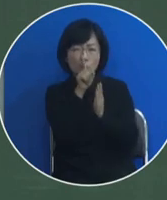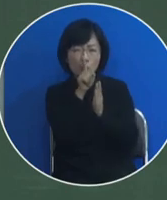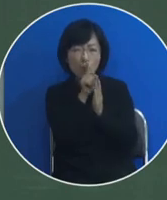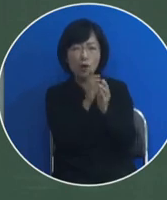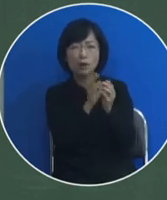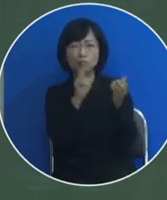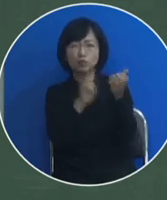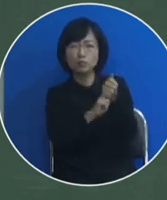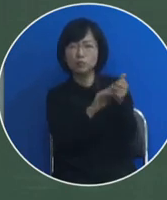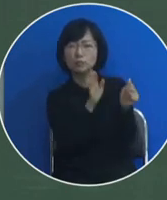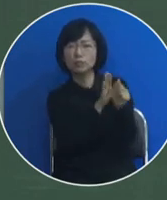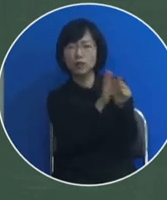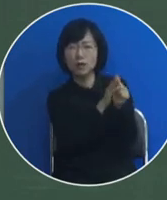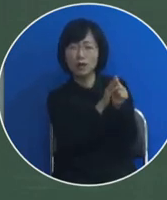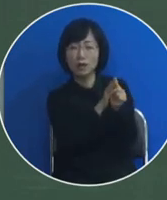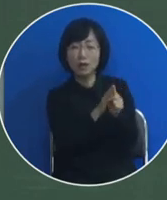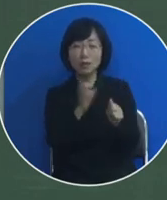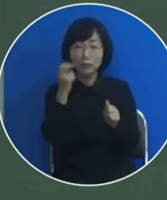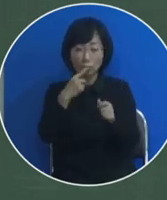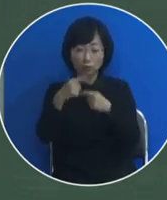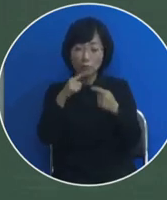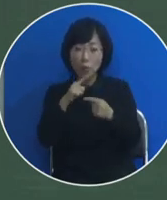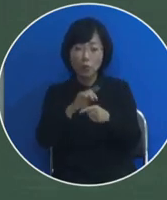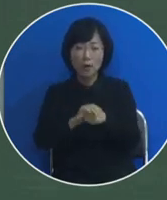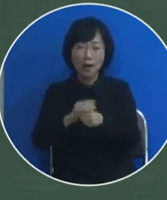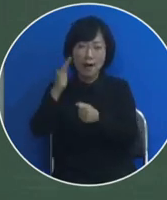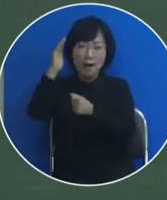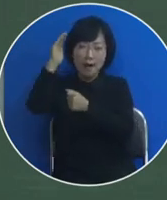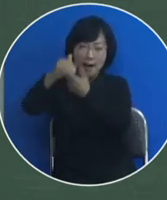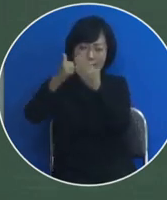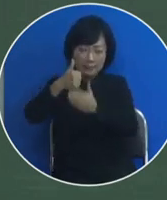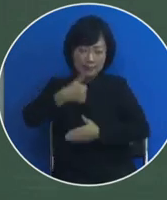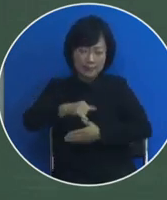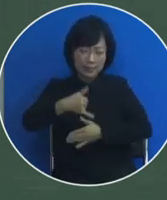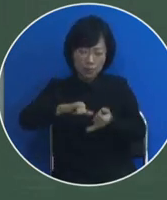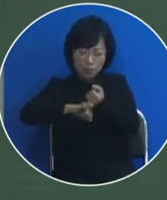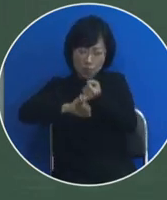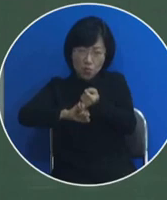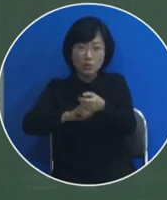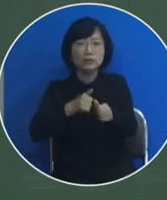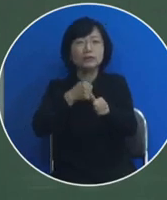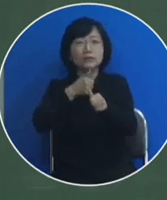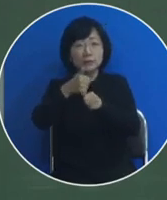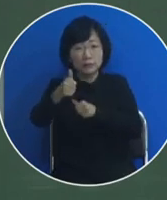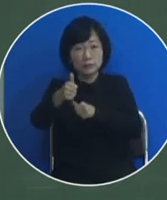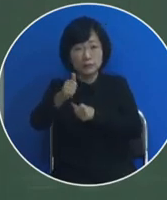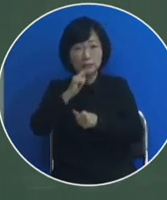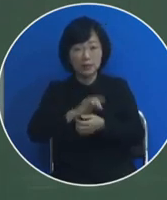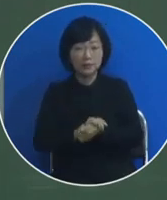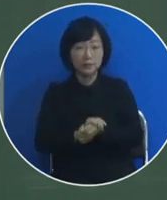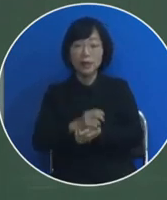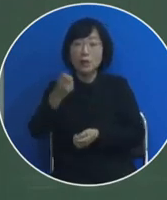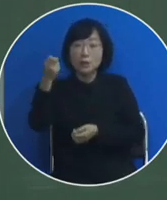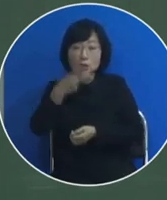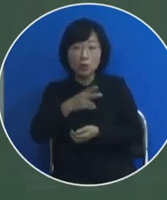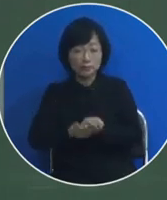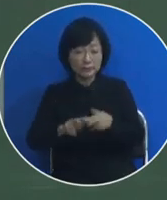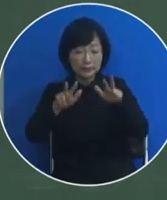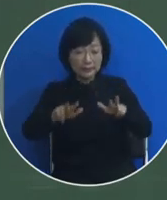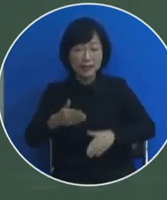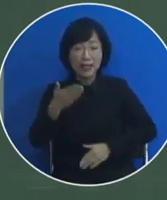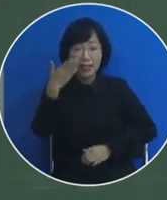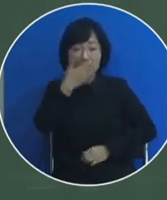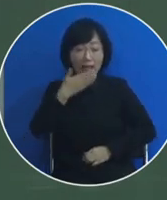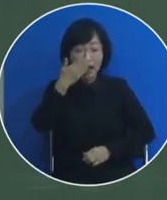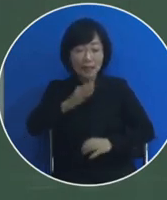반드시 승리할 거라고 얘기했잖아요. Then she said God's people will absolutely triumph. 그리고 지금 가나안 땅에는 많은